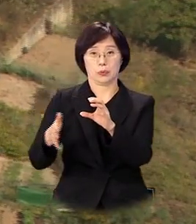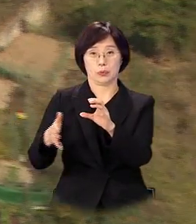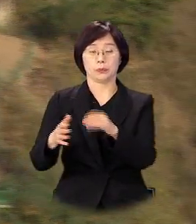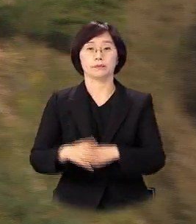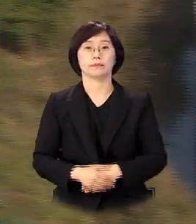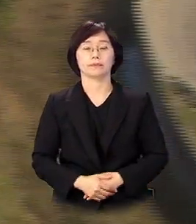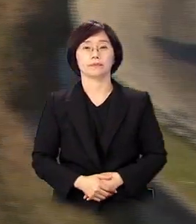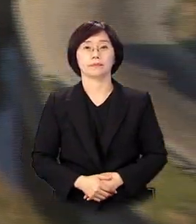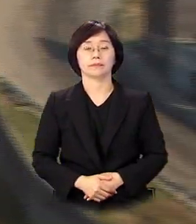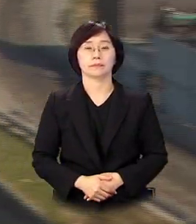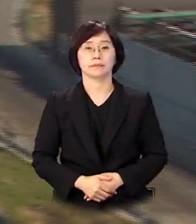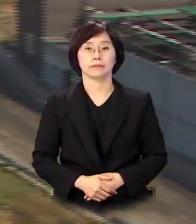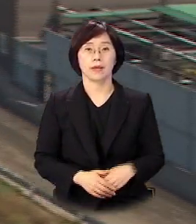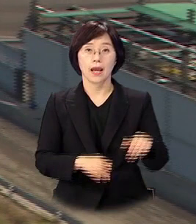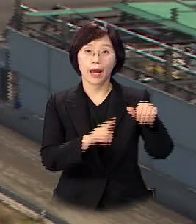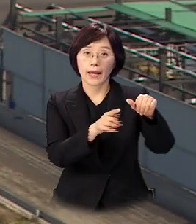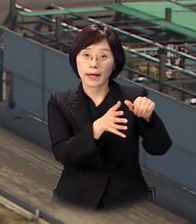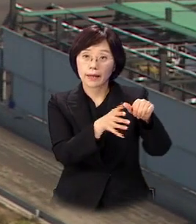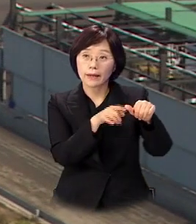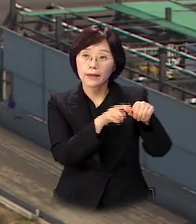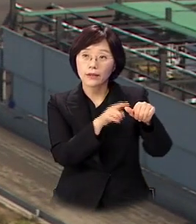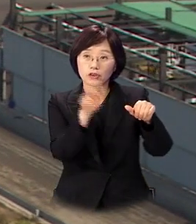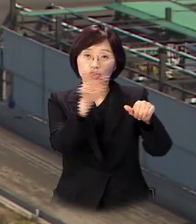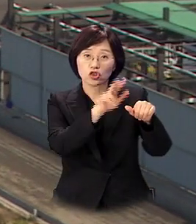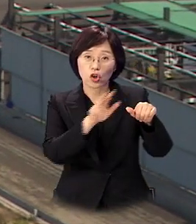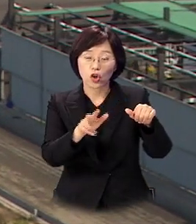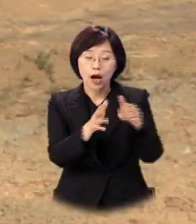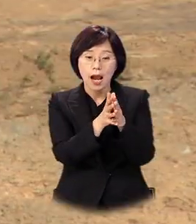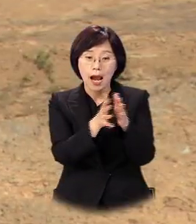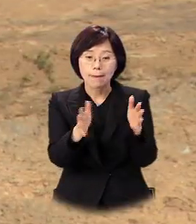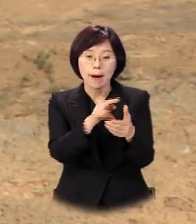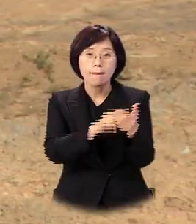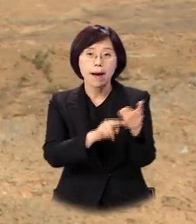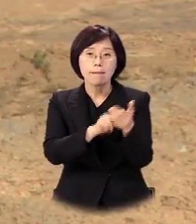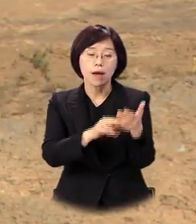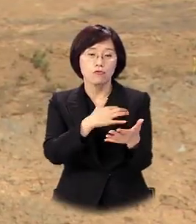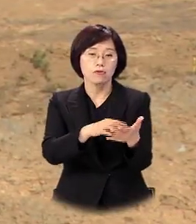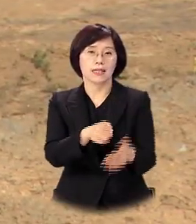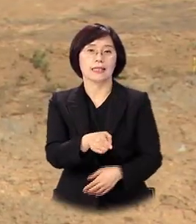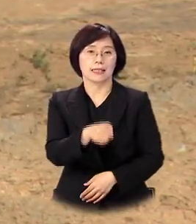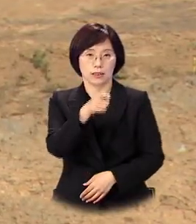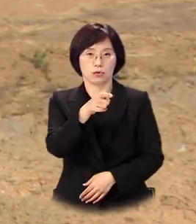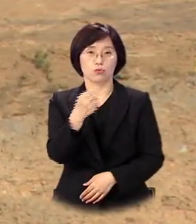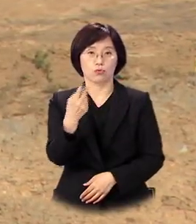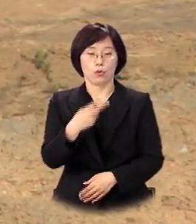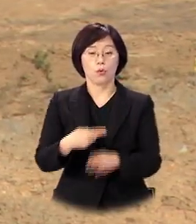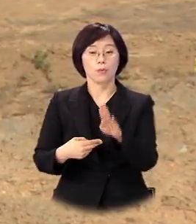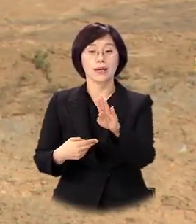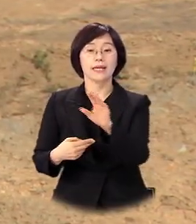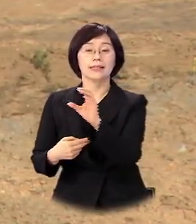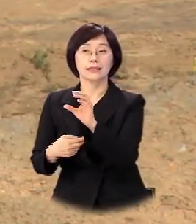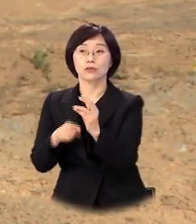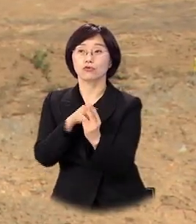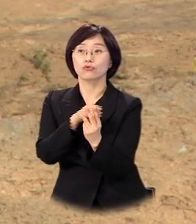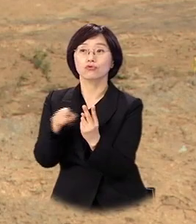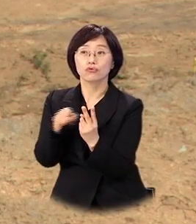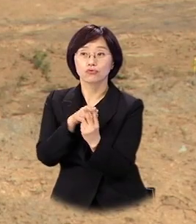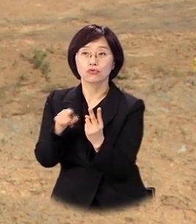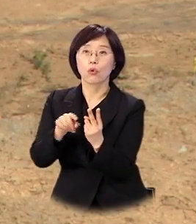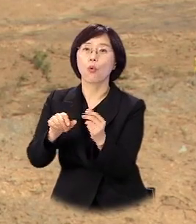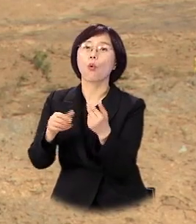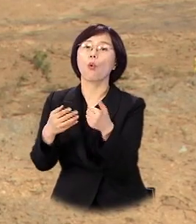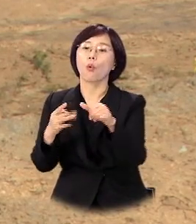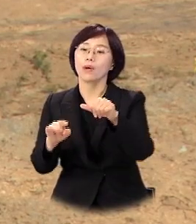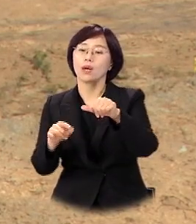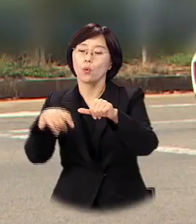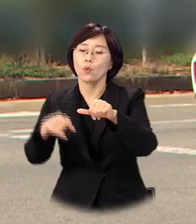700건이 넘습니다. A아파트는 전국에서 아파트 매매량 1위를 기록했고 B와 C아파트도 5위